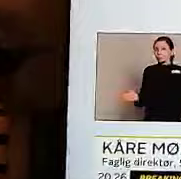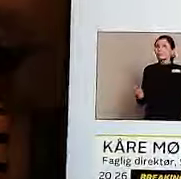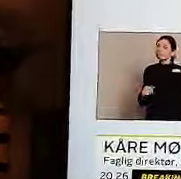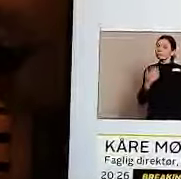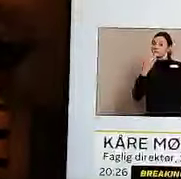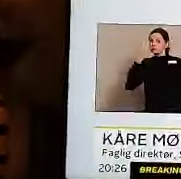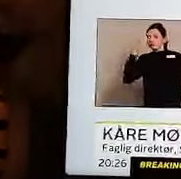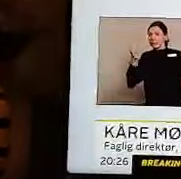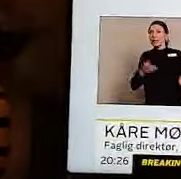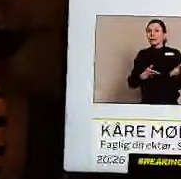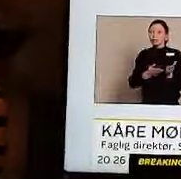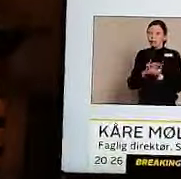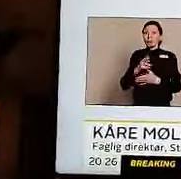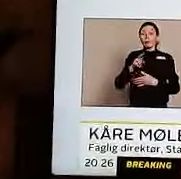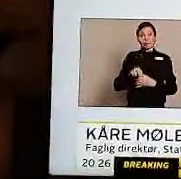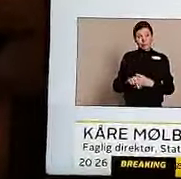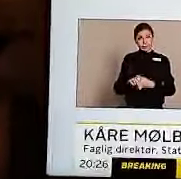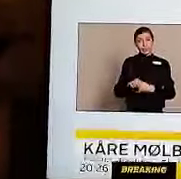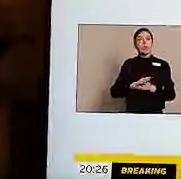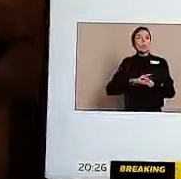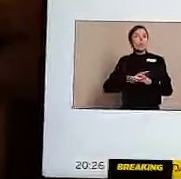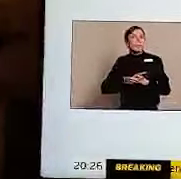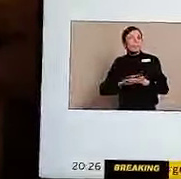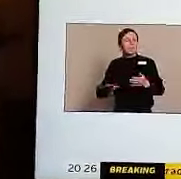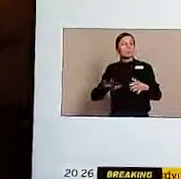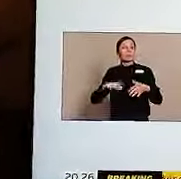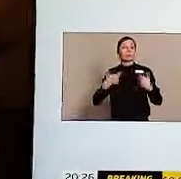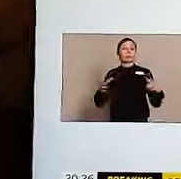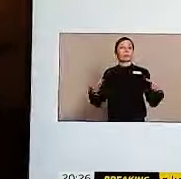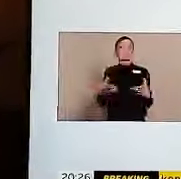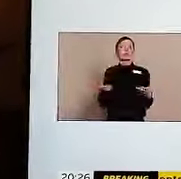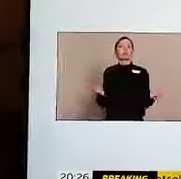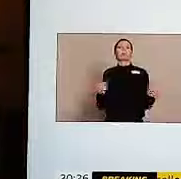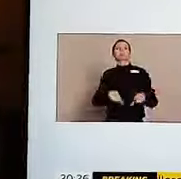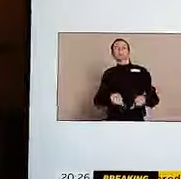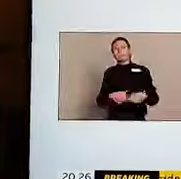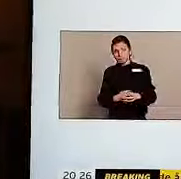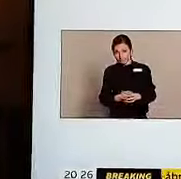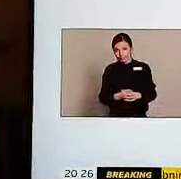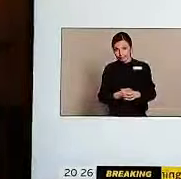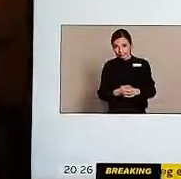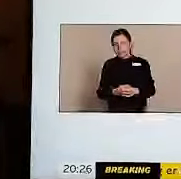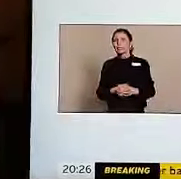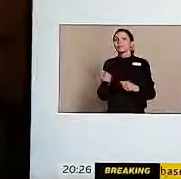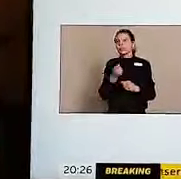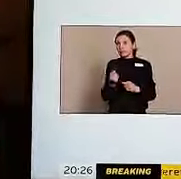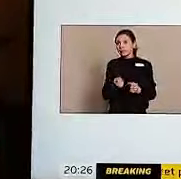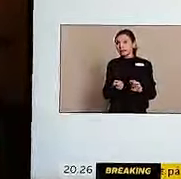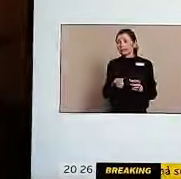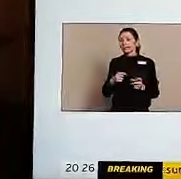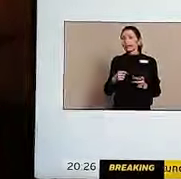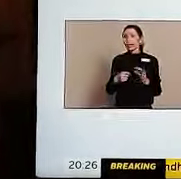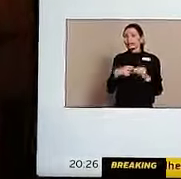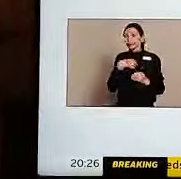خليك في البيت أو ابتعدوا عن بعضكم البعض، لا تقتربون من بعضكم البعض، لأن العدوى